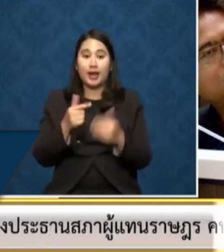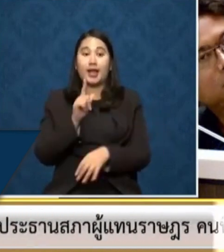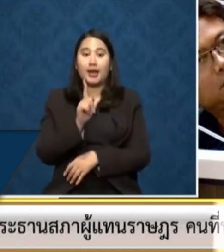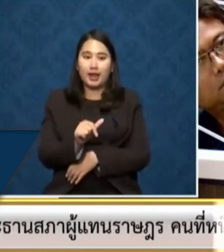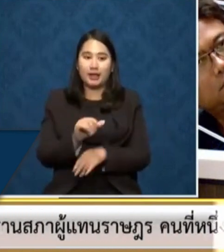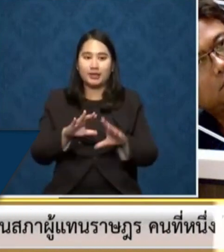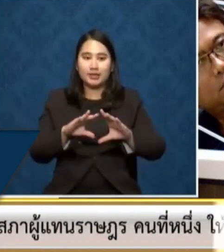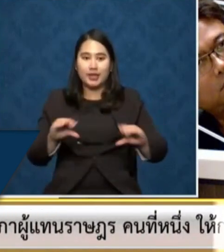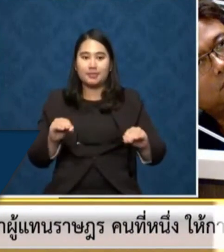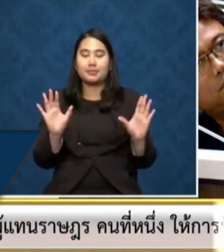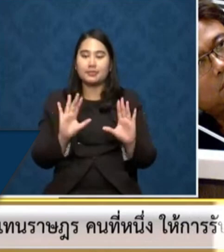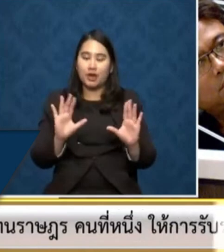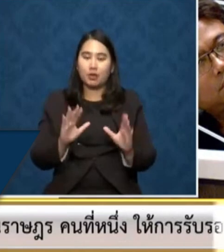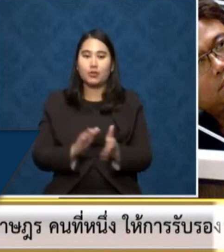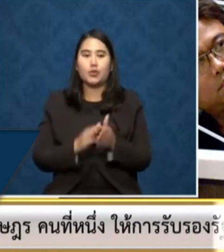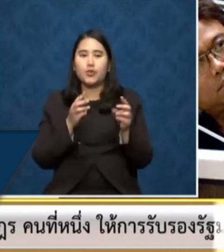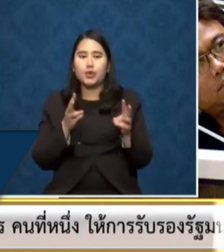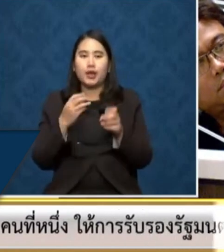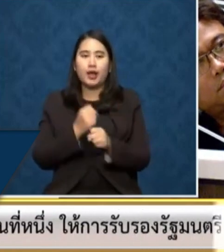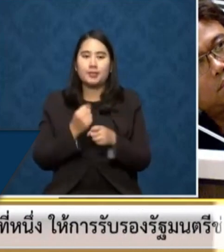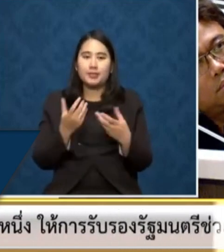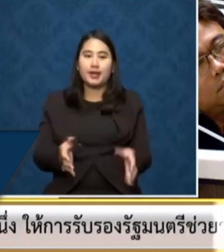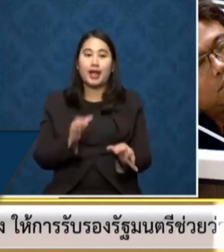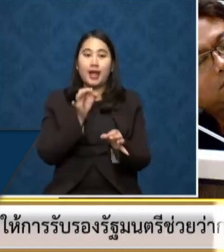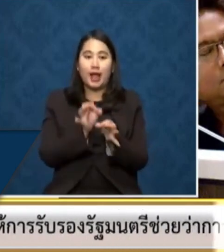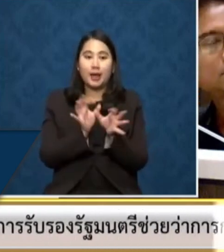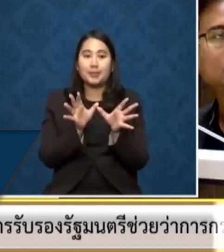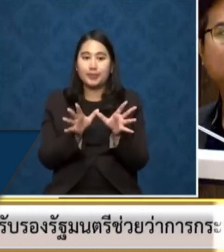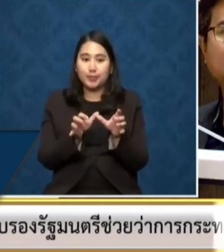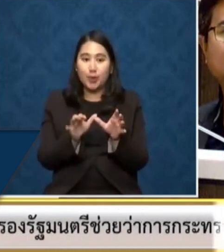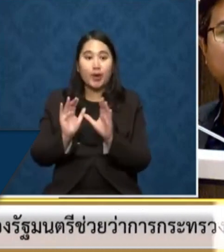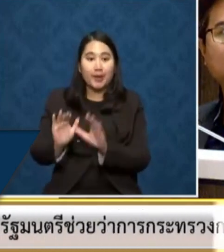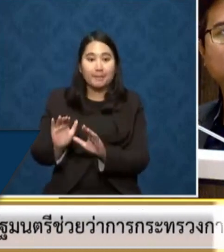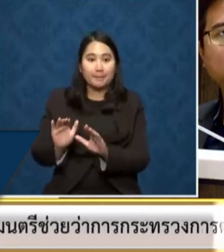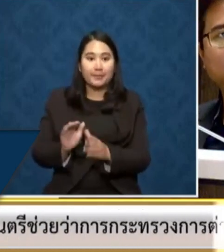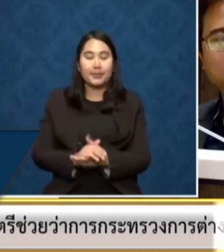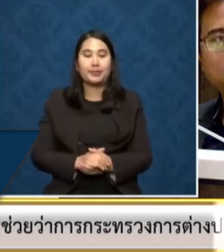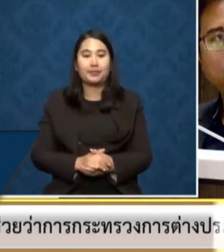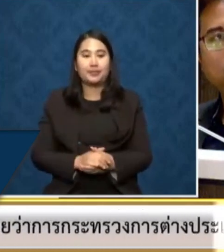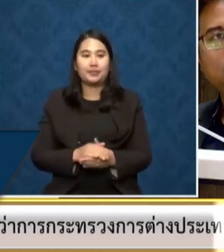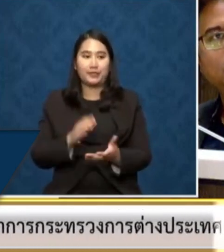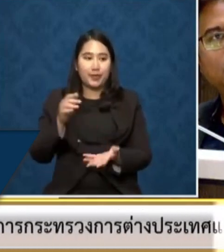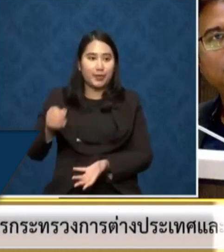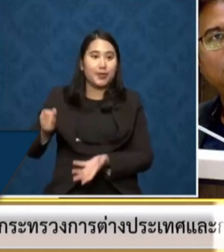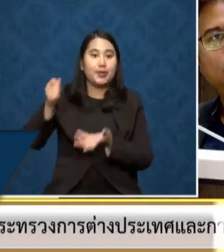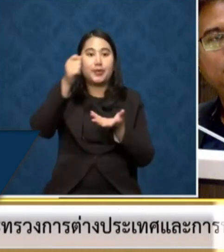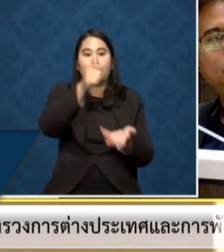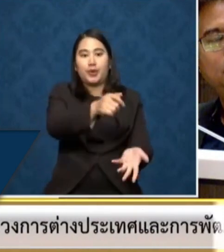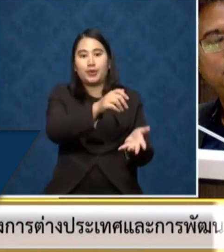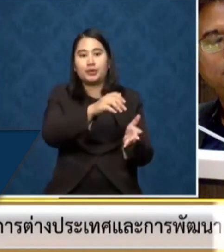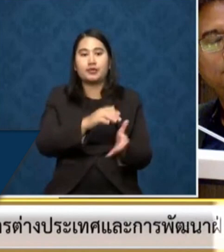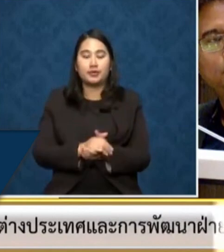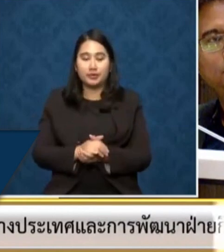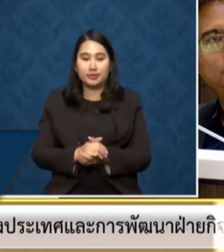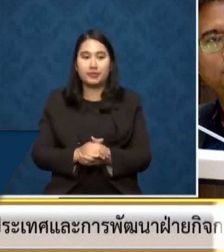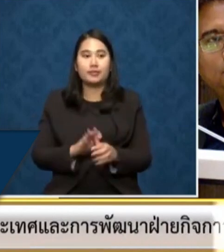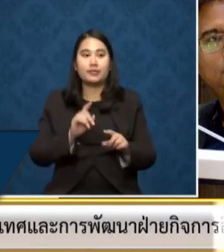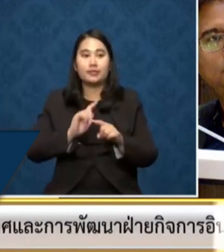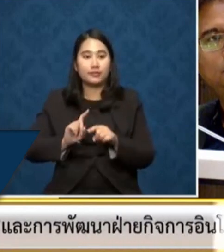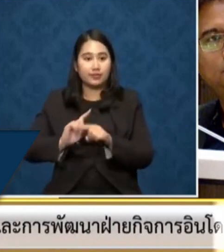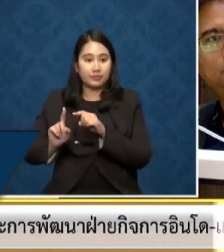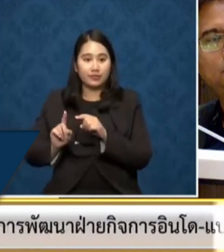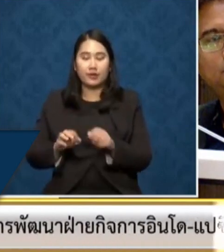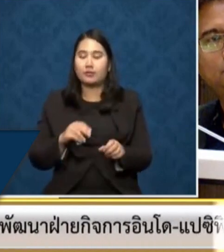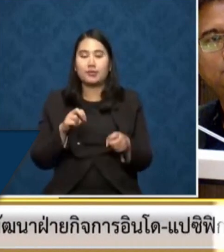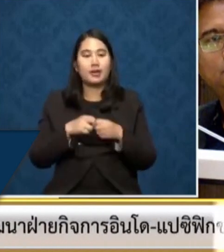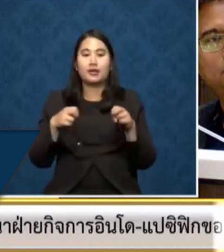ไปไม่ว่าจะเป็นการทำธนาคารปูการโยนซั้งโยนบ้านปลาลงไปในทะเลแล้วยังไงคะ